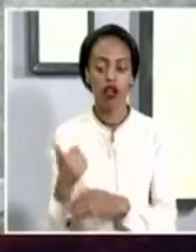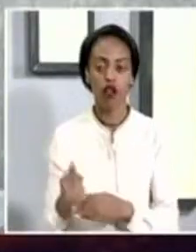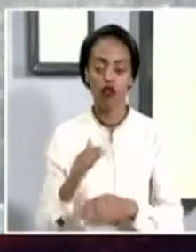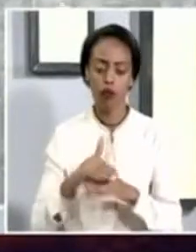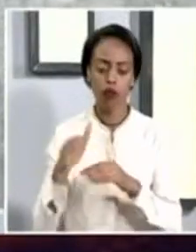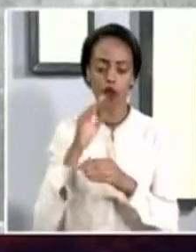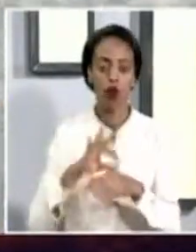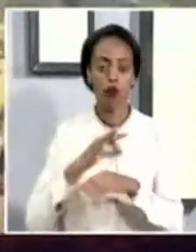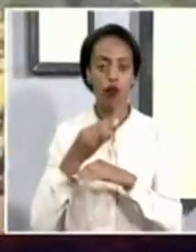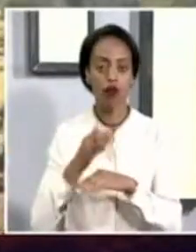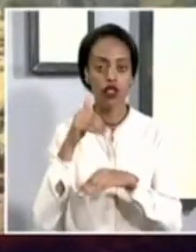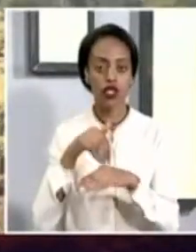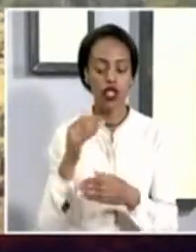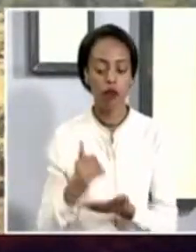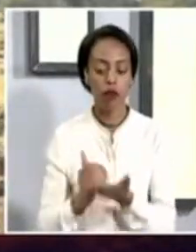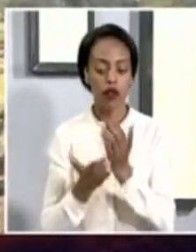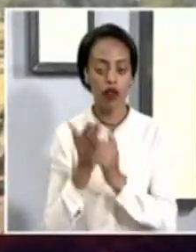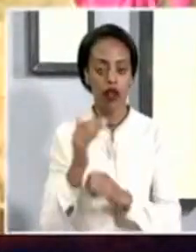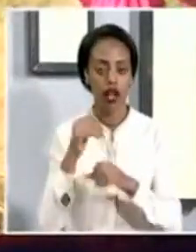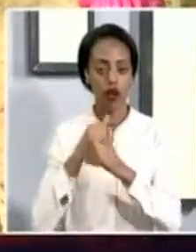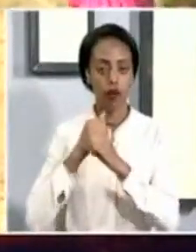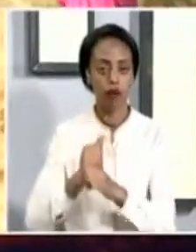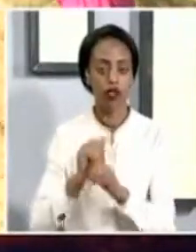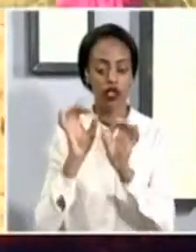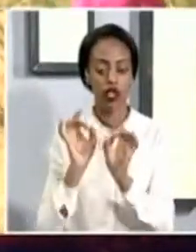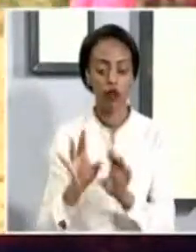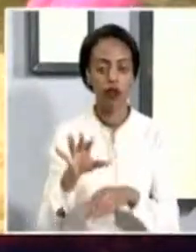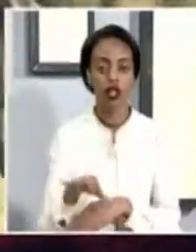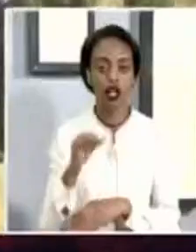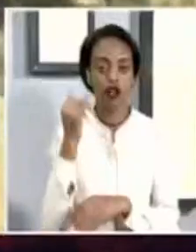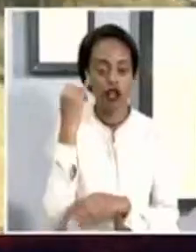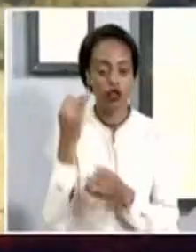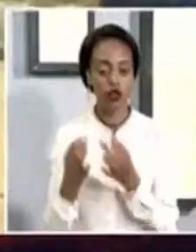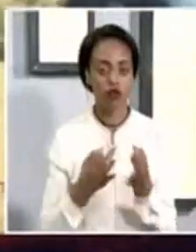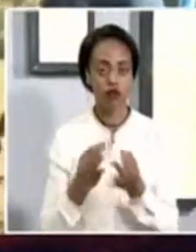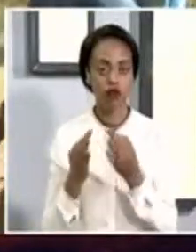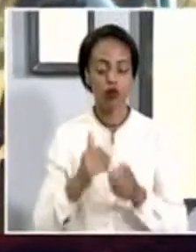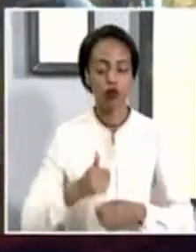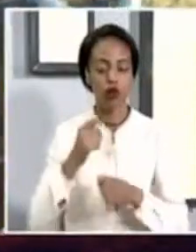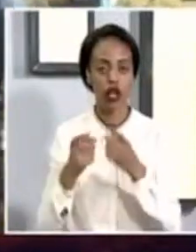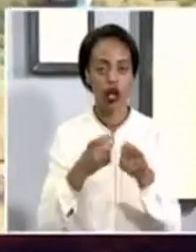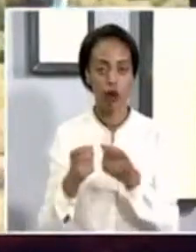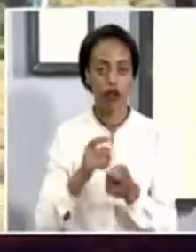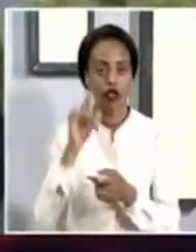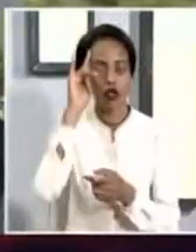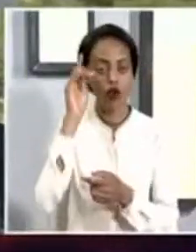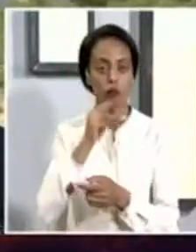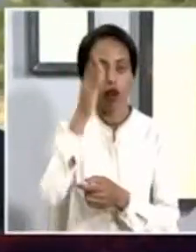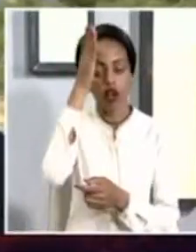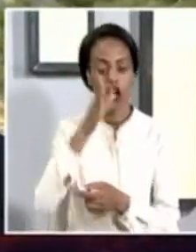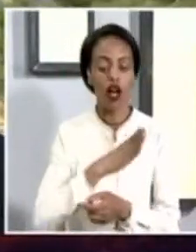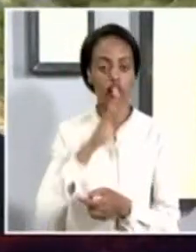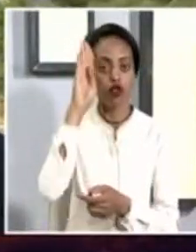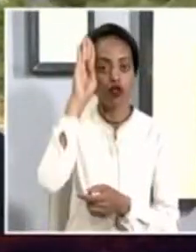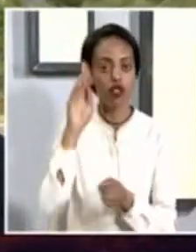ብልዑል መንፈስ ኣብ ምርብራብ ይርከቡ ኣብ ምምካት ወራር ዕስለንበጣ ረኺብና ዘዘራረብናዮም ዋና መሓዳሪ ዞባ ምብራቅ ትግራይ ኣይተ ሽሻይ